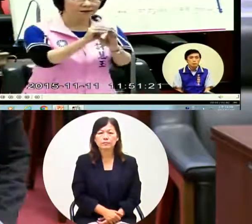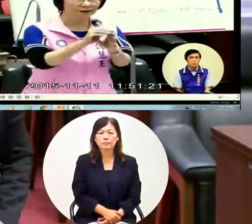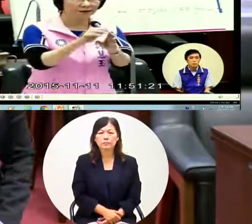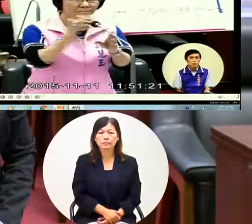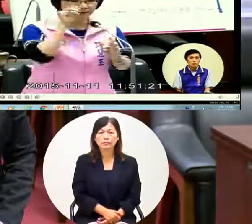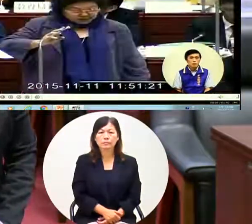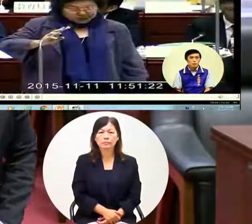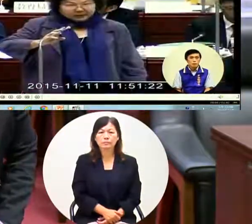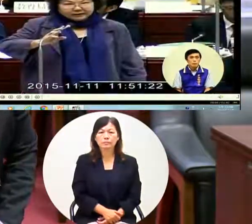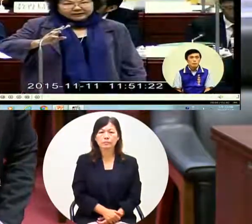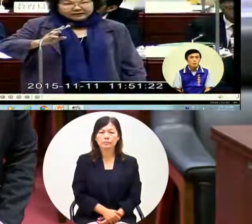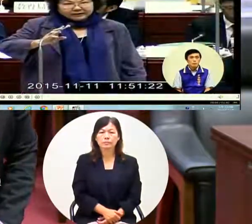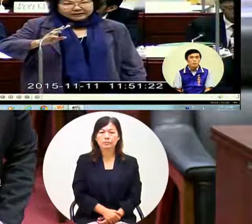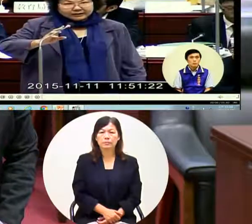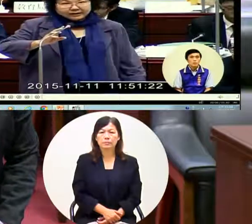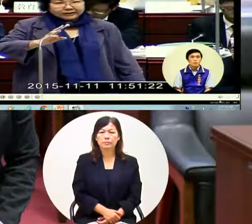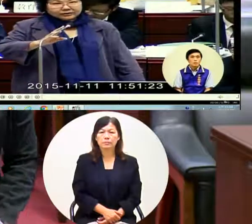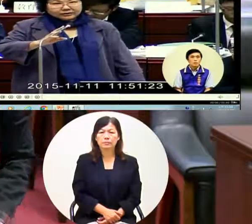好，